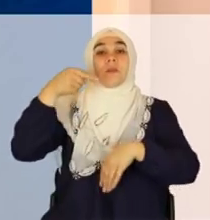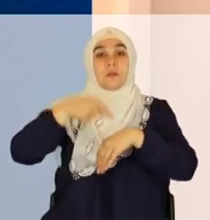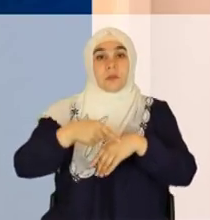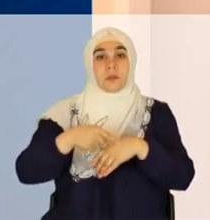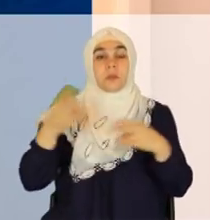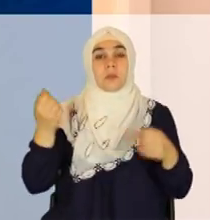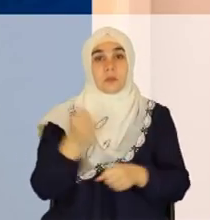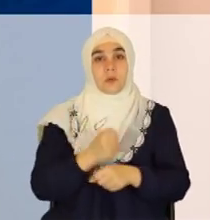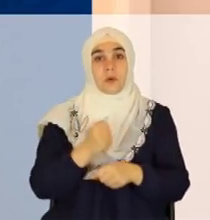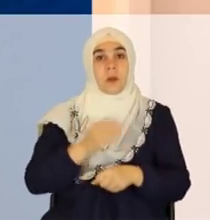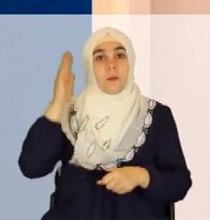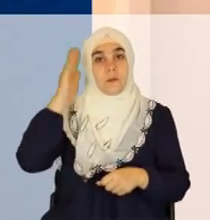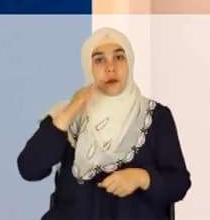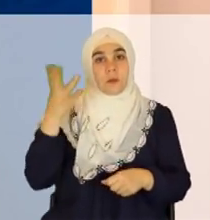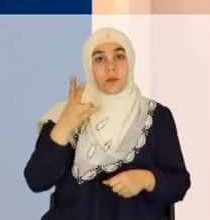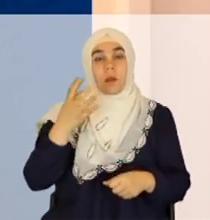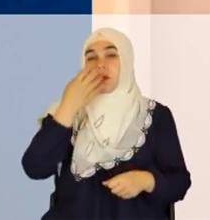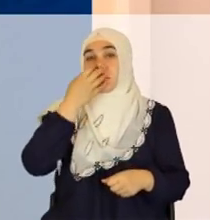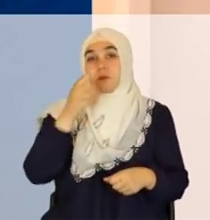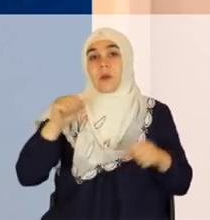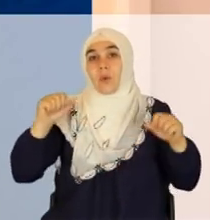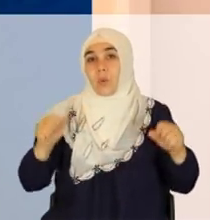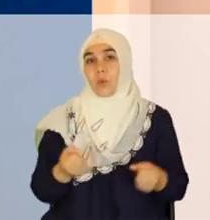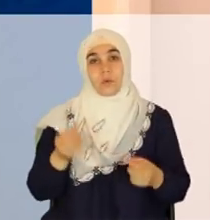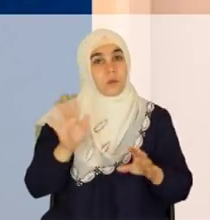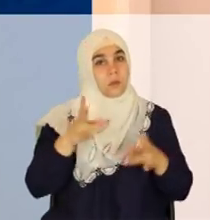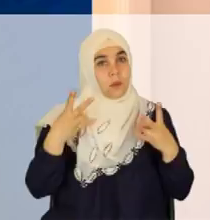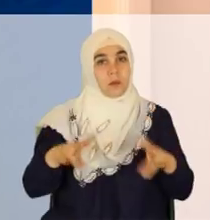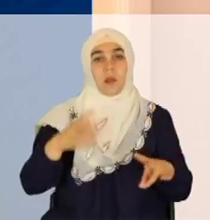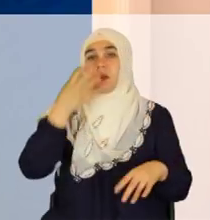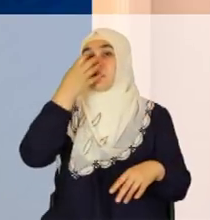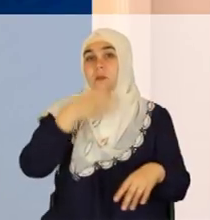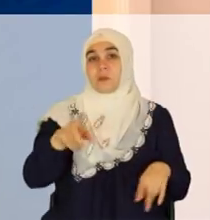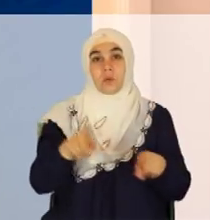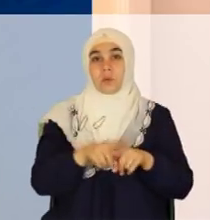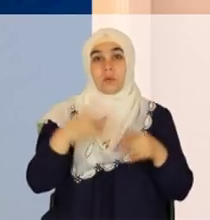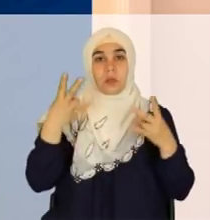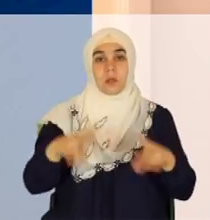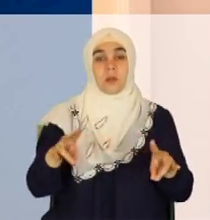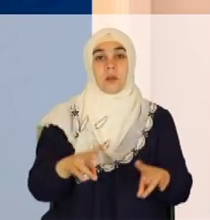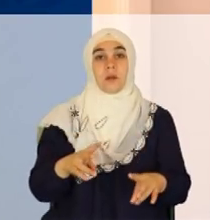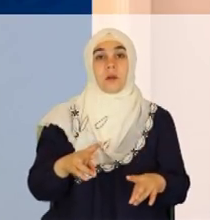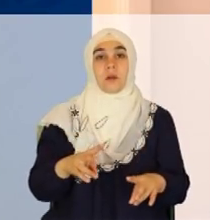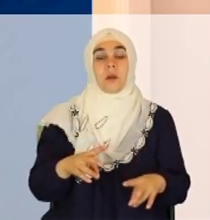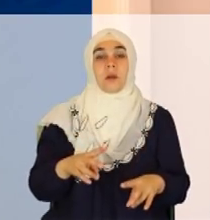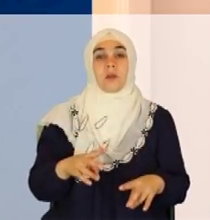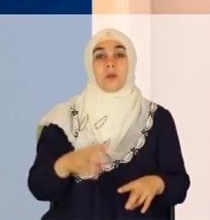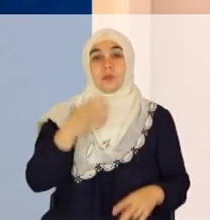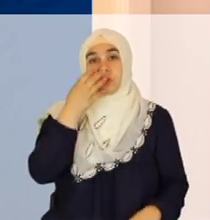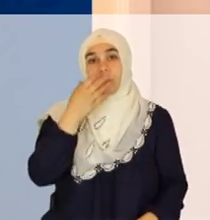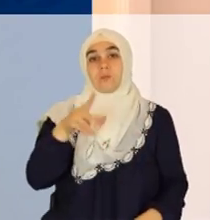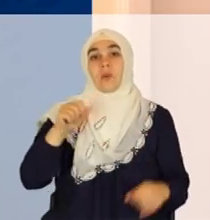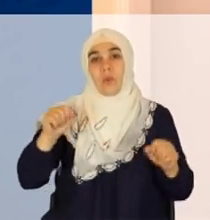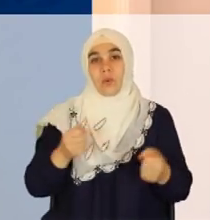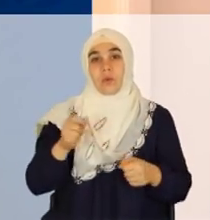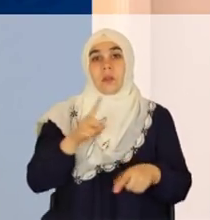tamamlaş için su deydi, o da soğuk ham bulmasın, isip ham gitmesin. Soğuk olsa